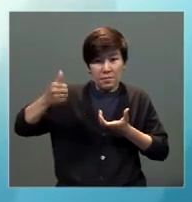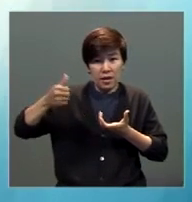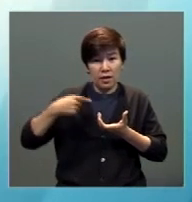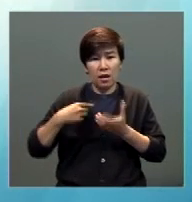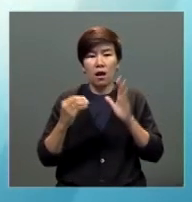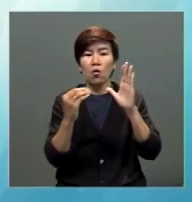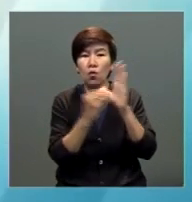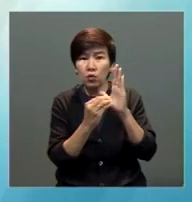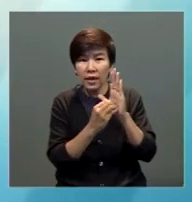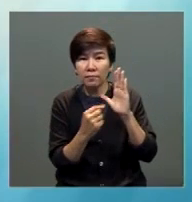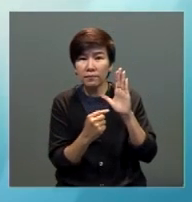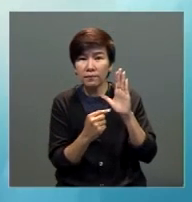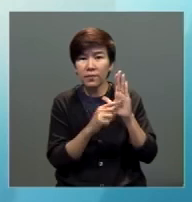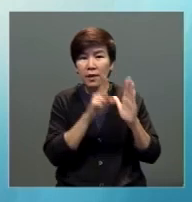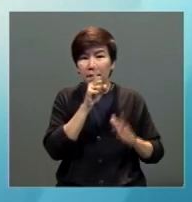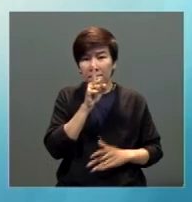และก็ในเมื่อฉันเสียสละมาให้มาอยู่ในจังหวัดของฉันแล้วทำไมฉันต้องมีตัวเลขตัวนี้เพิ่มขึ้นมาแยกเอามาให้หน่อยได้ไหมนะครับทางด้านทางทีมทางกองระบาดวิทยาก็จัดให้ครับนะครับตอนนี้แยกออกมาแล้วนะครับให้เห็นว่ากรุงเทพฯ